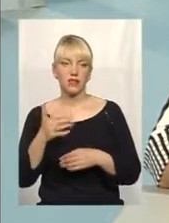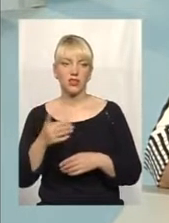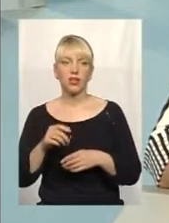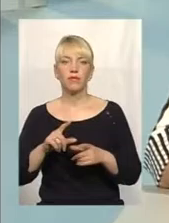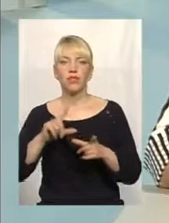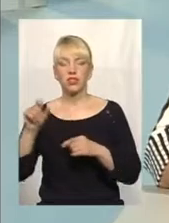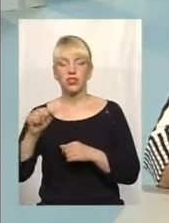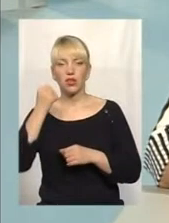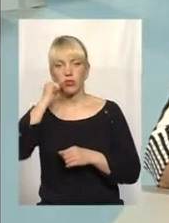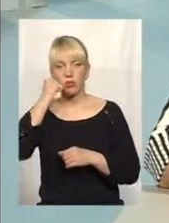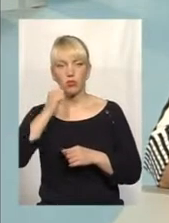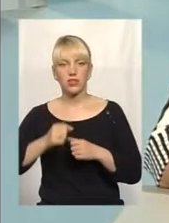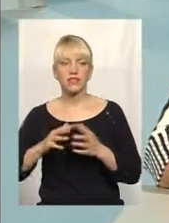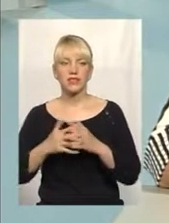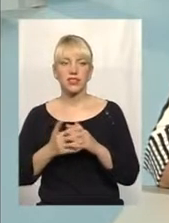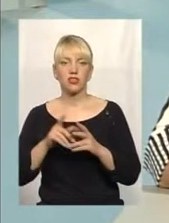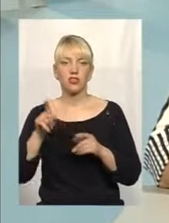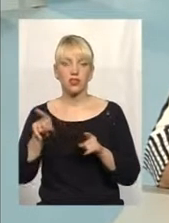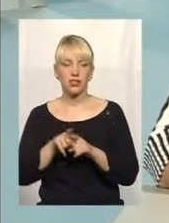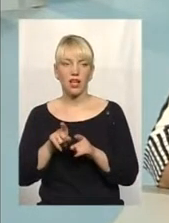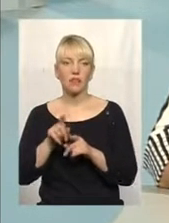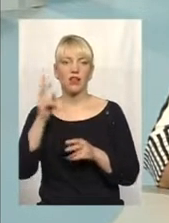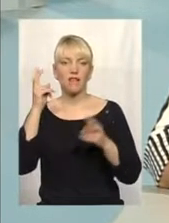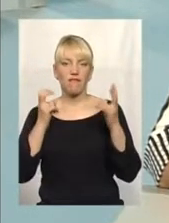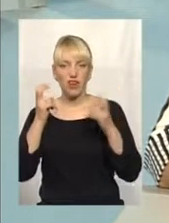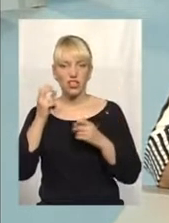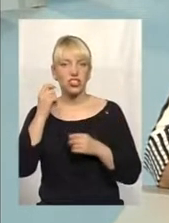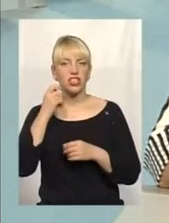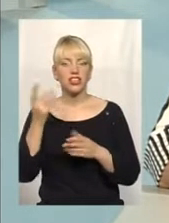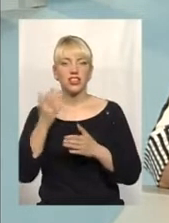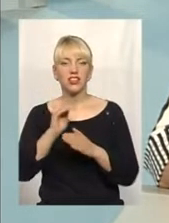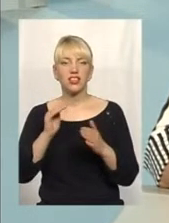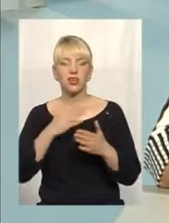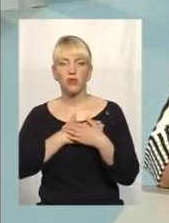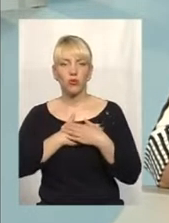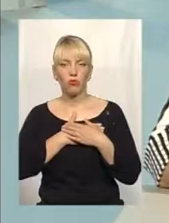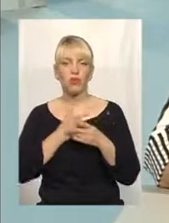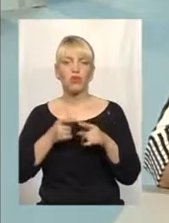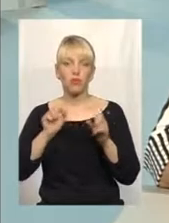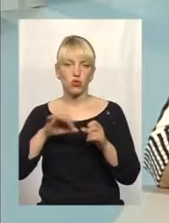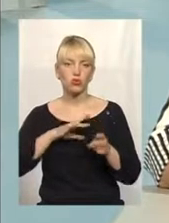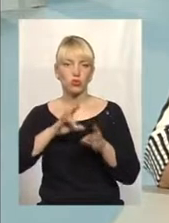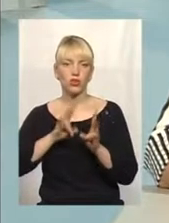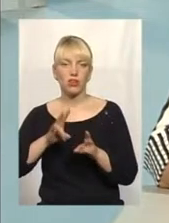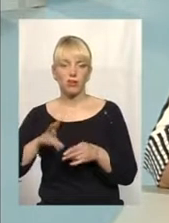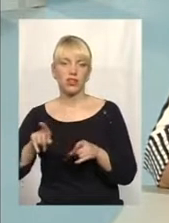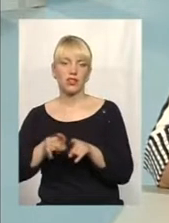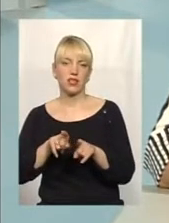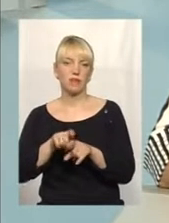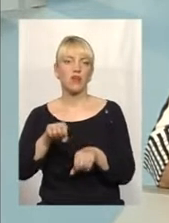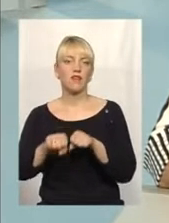до бабусі, від'їжджає в село. Це ті самі вишні, черешні, які діти так полюбляють, і це травмування. Це саме велосипеди,